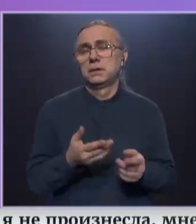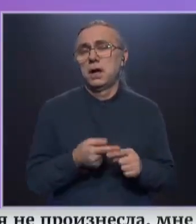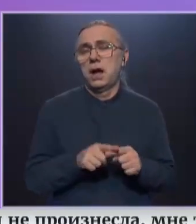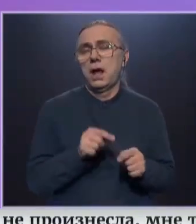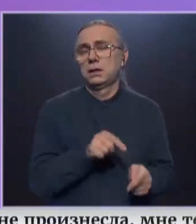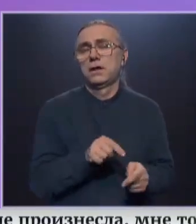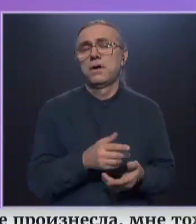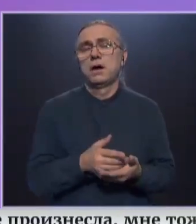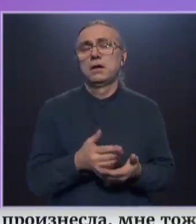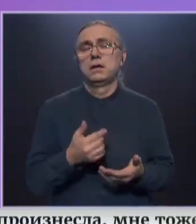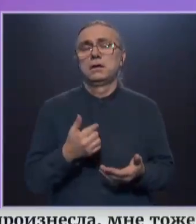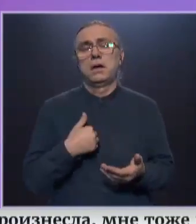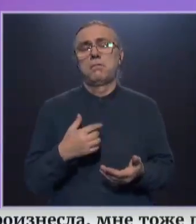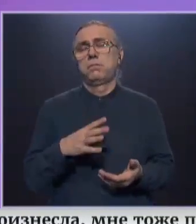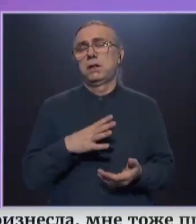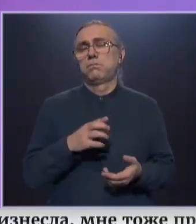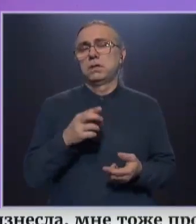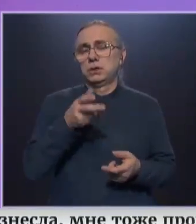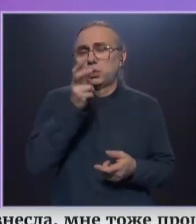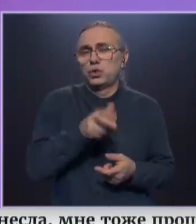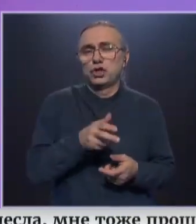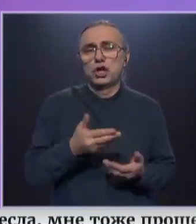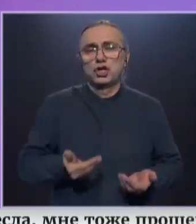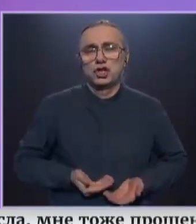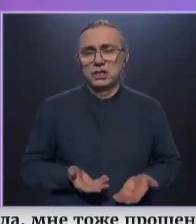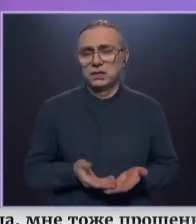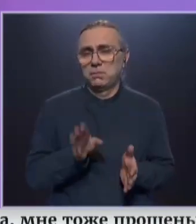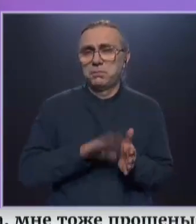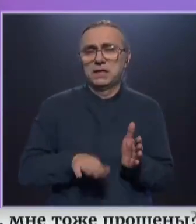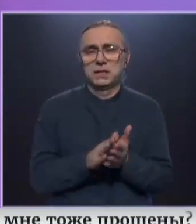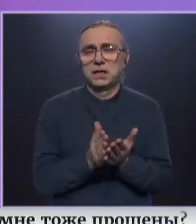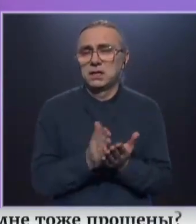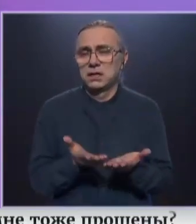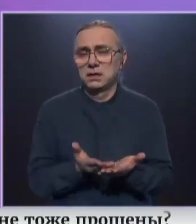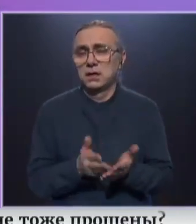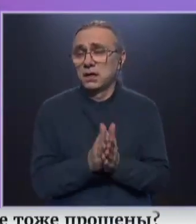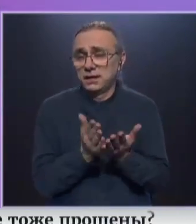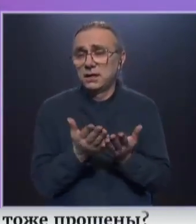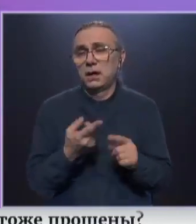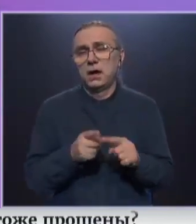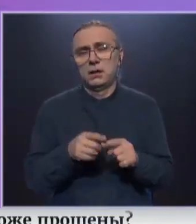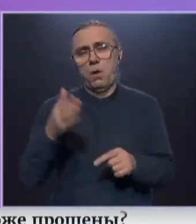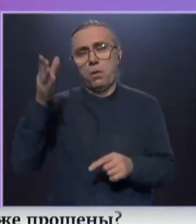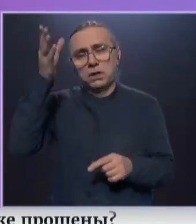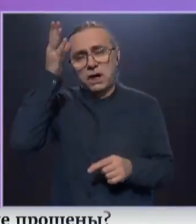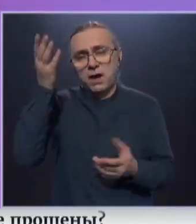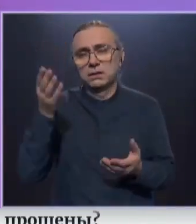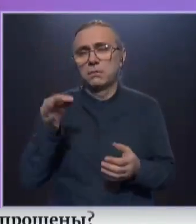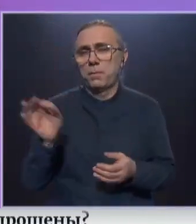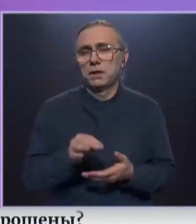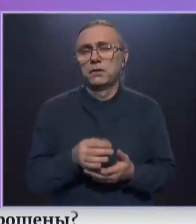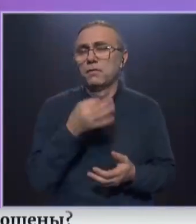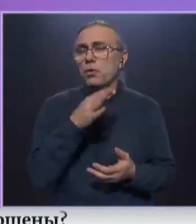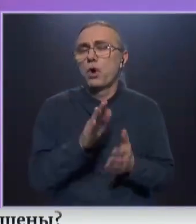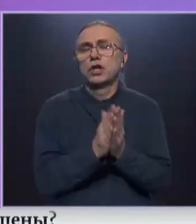в информационном пространстве скучно жить. Без книг это все-таки и образовательный момент. Зайдите в любой книжный